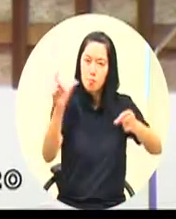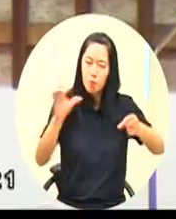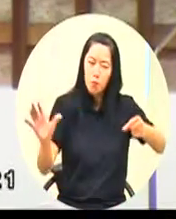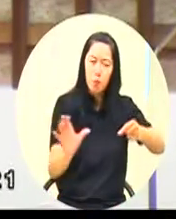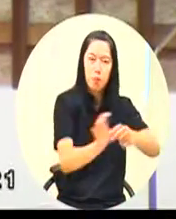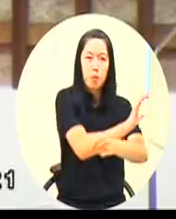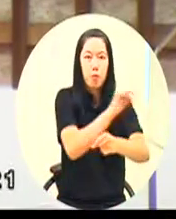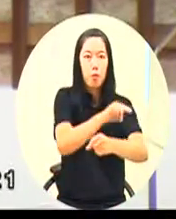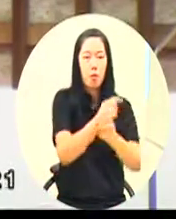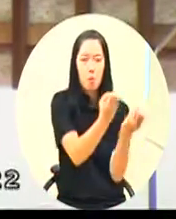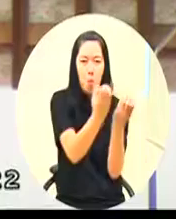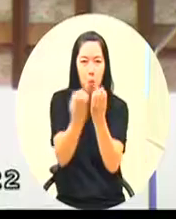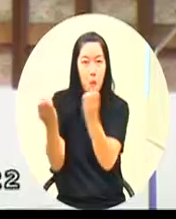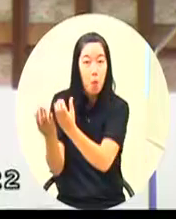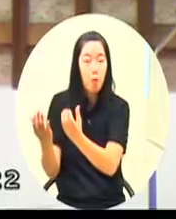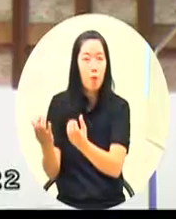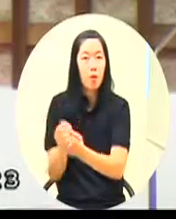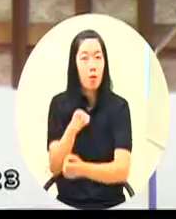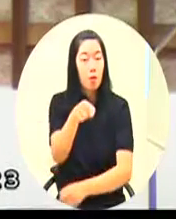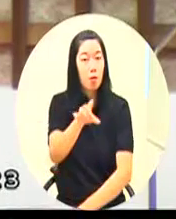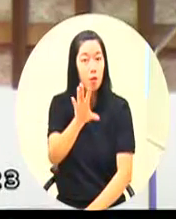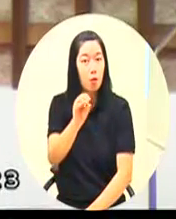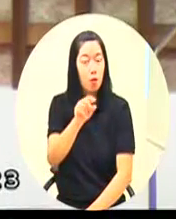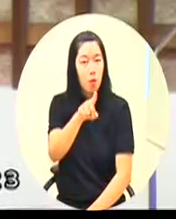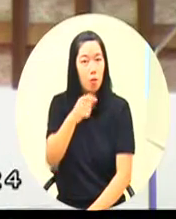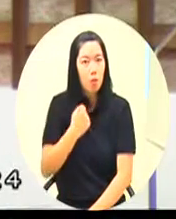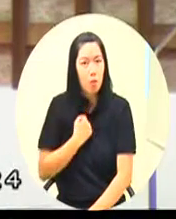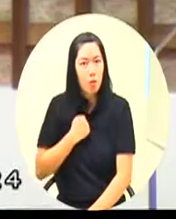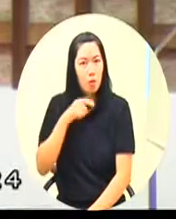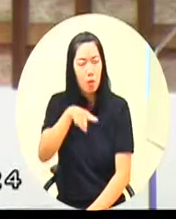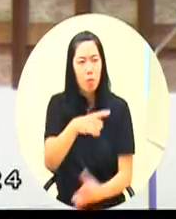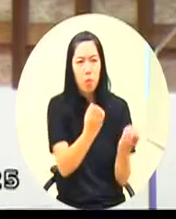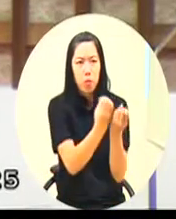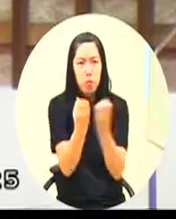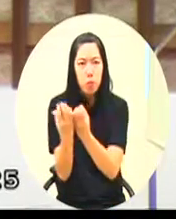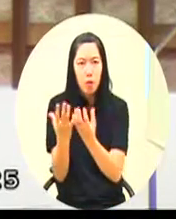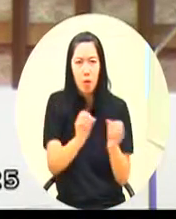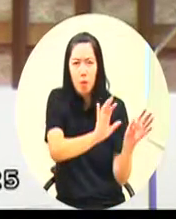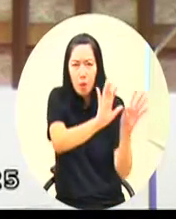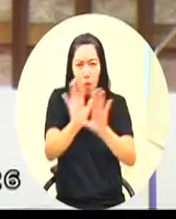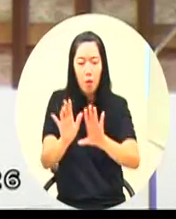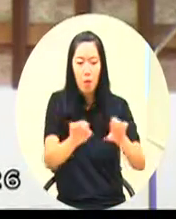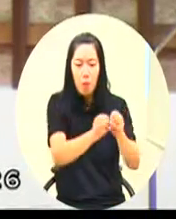个灾害，你有没有了解他现在灾害的状况？